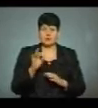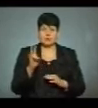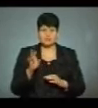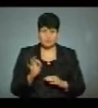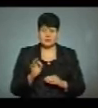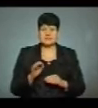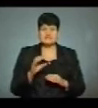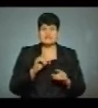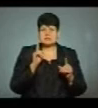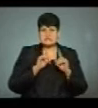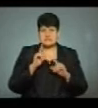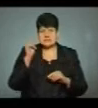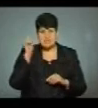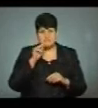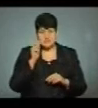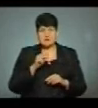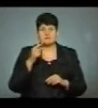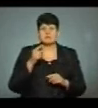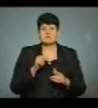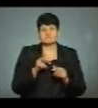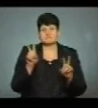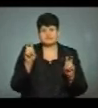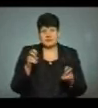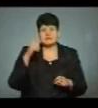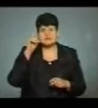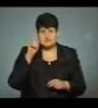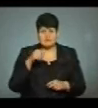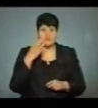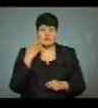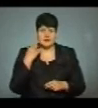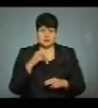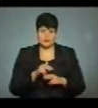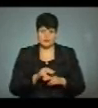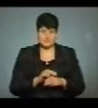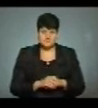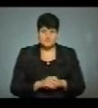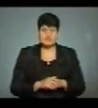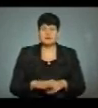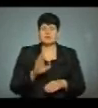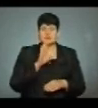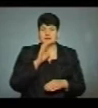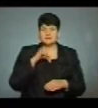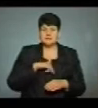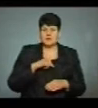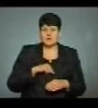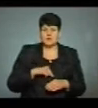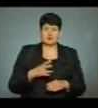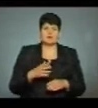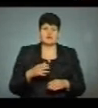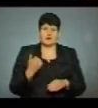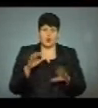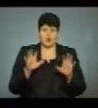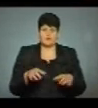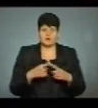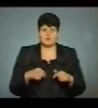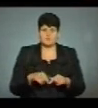онкосемінар на тему «Знати значить попередити» або «Попередити легше, ніж лікувати». Психологиня і голова громадської організації «Амазонки Тернопілля»